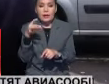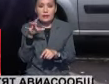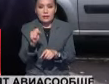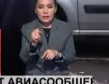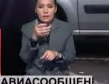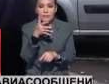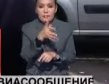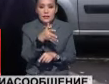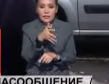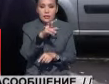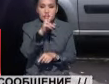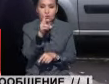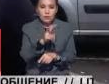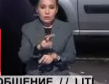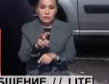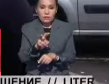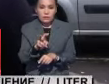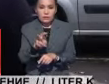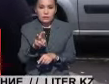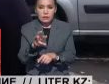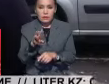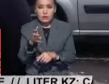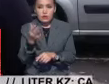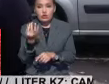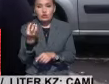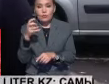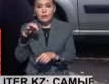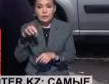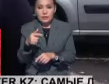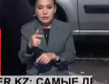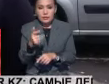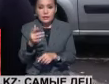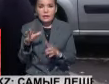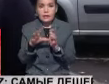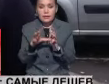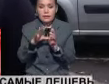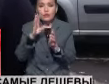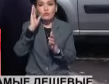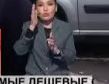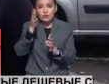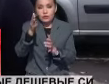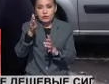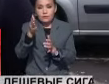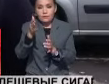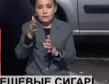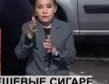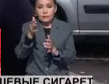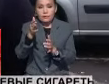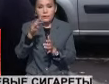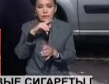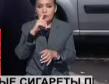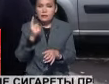5 тысяч долларов, в энергию будущего – что меня очень